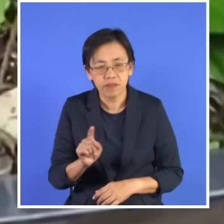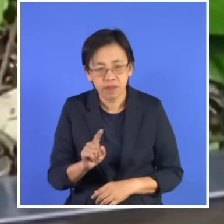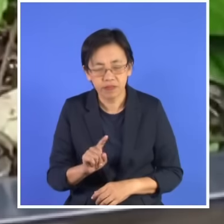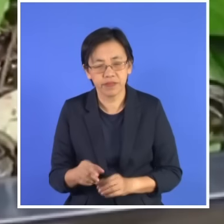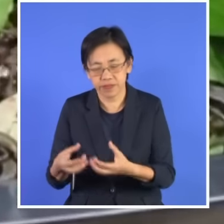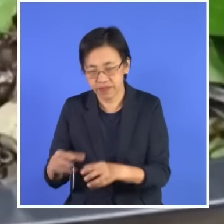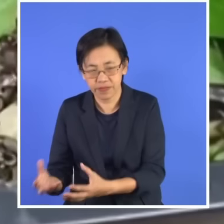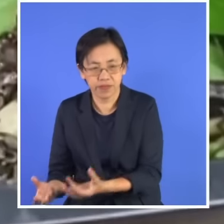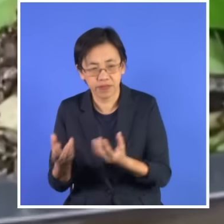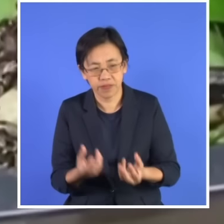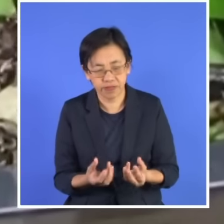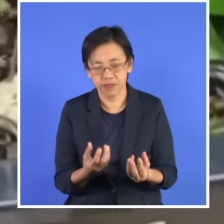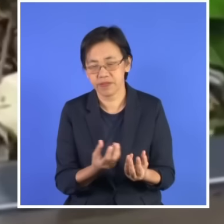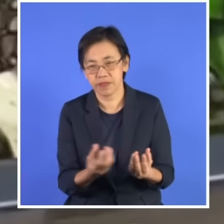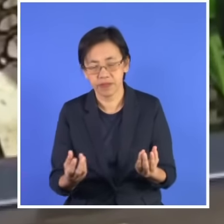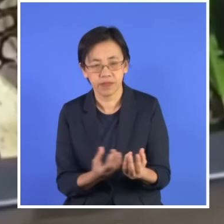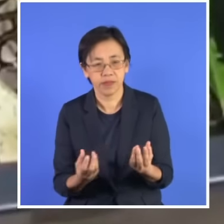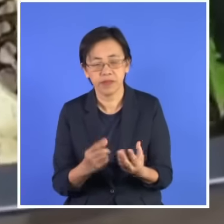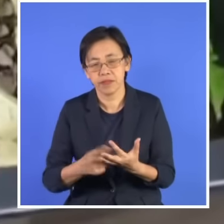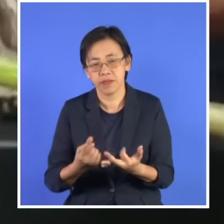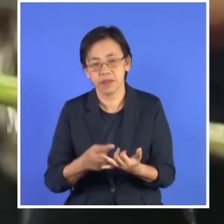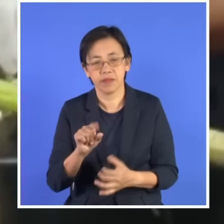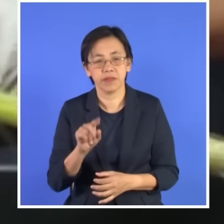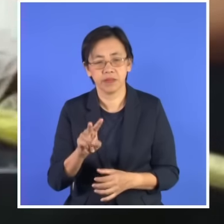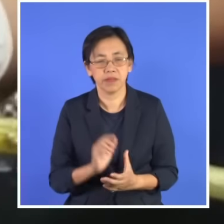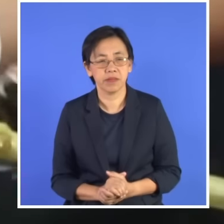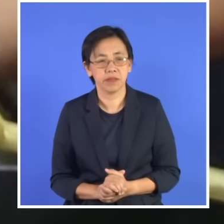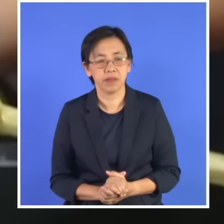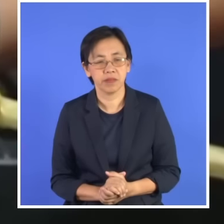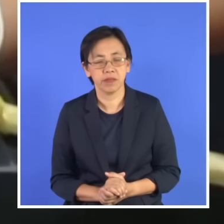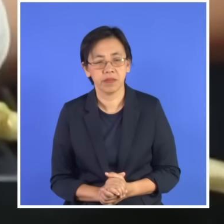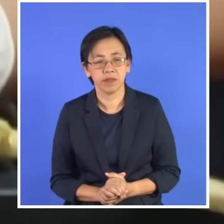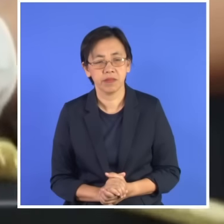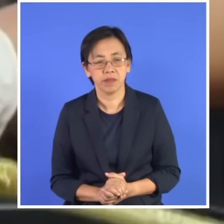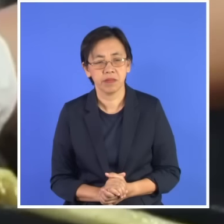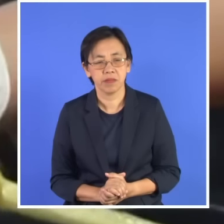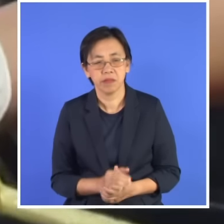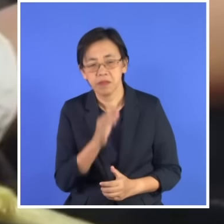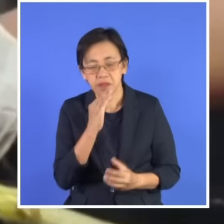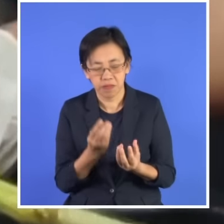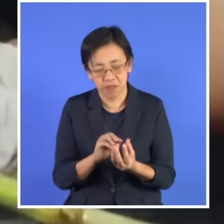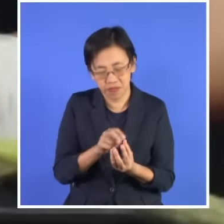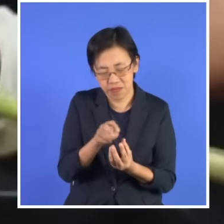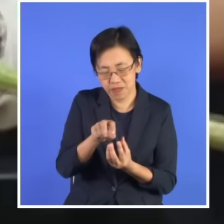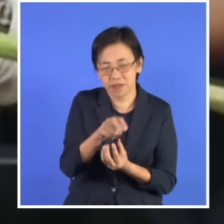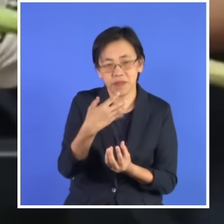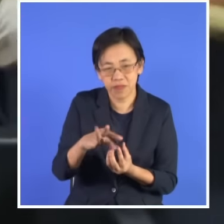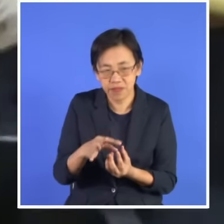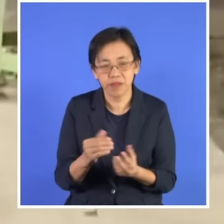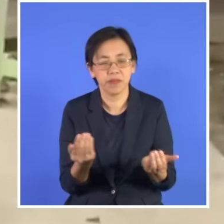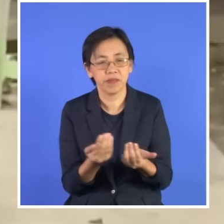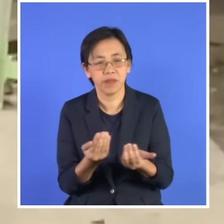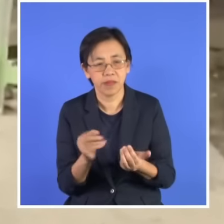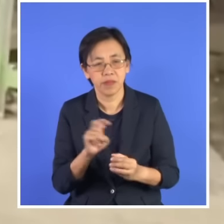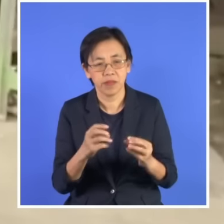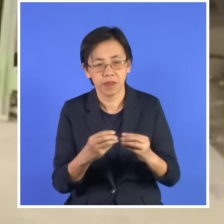ได้มีทั้งหมดเ 22ฟองนะนี่ส่วนแม่มันกำลังจะฟักอยู่อ้าวตัวไหนฟักมาแล้วก็ฟักออกมาเป็นลูกงูเหลือมเได้ประมาณสัก